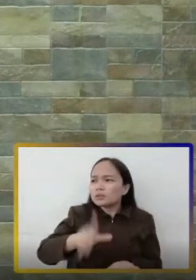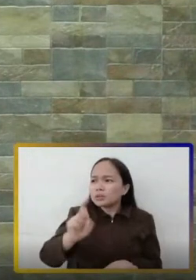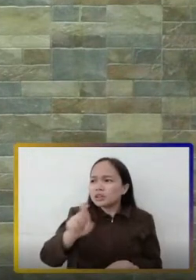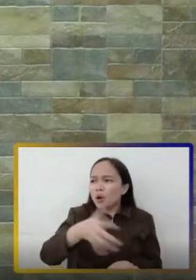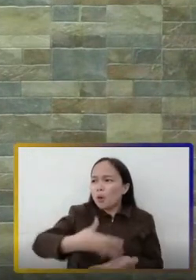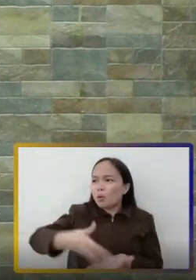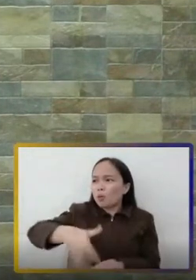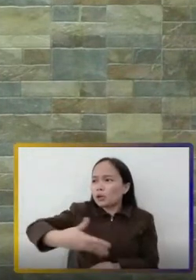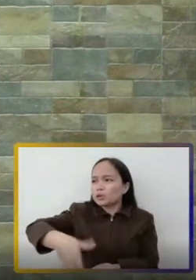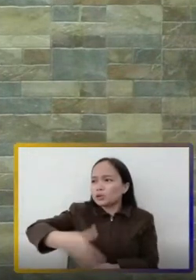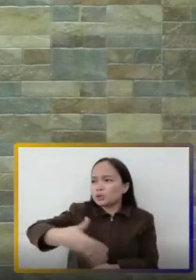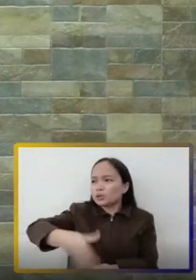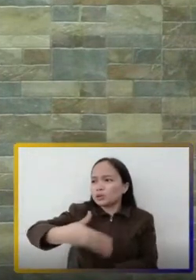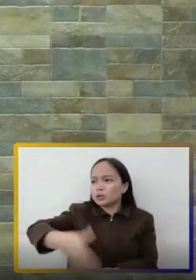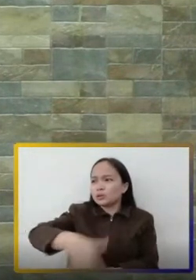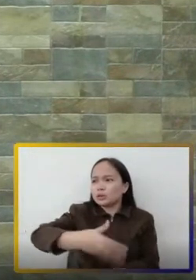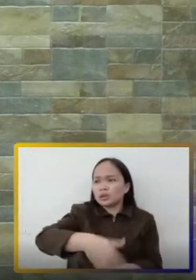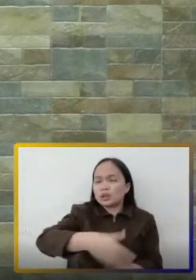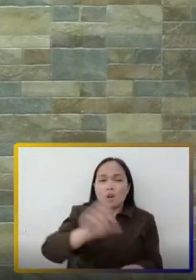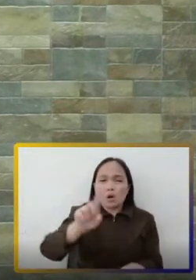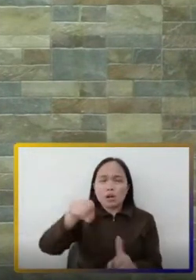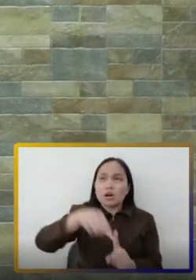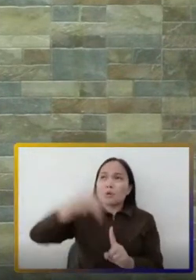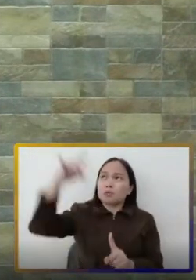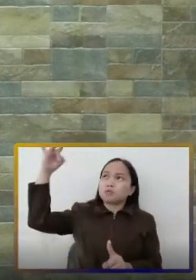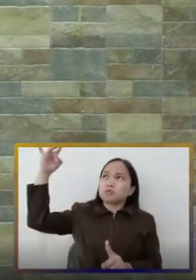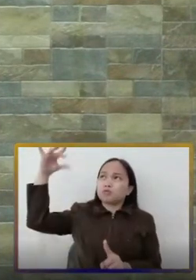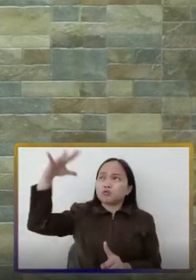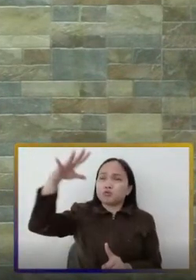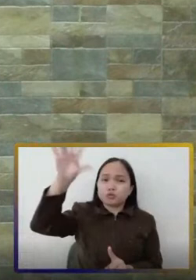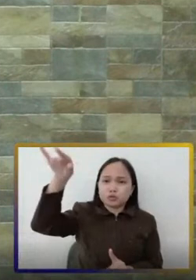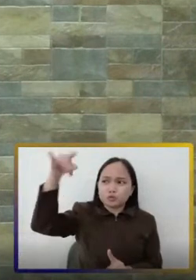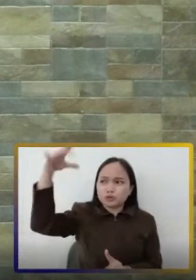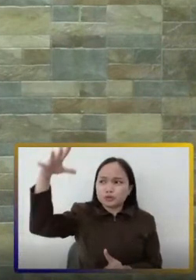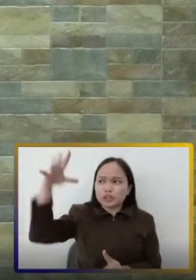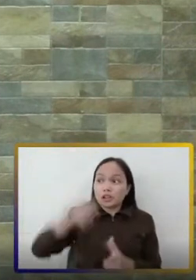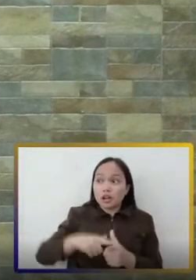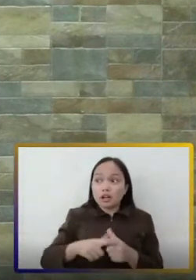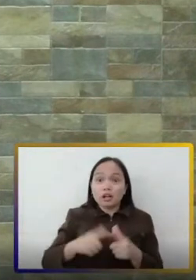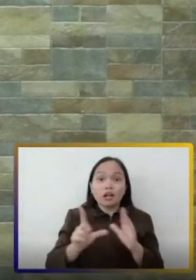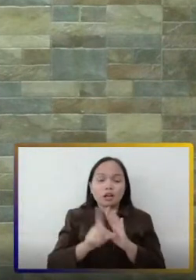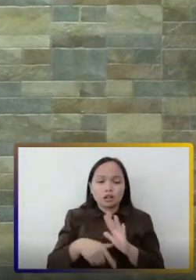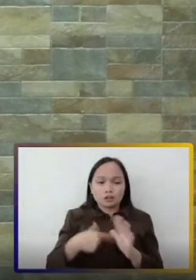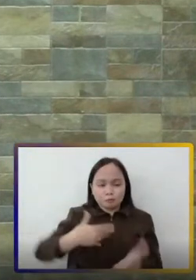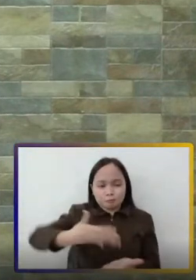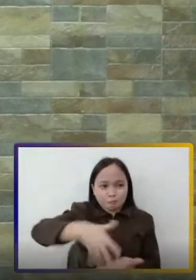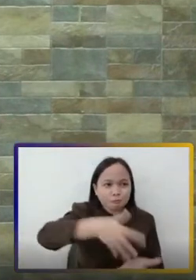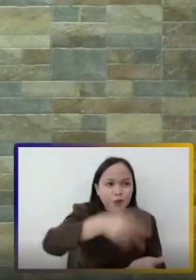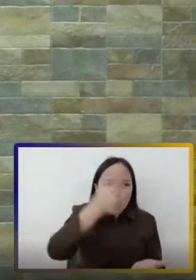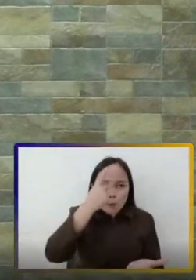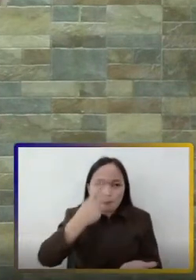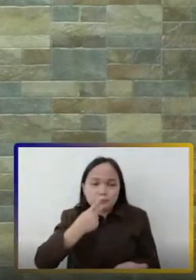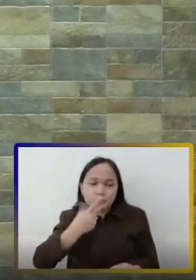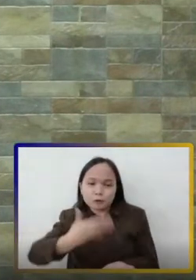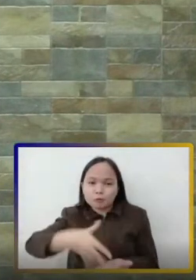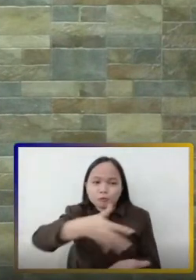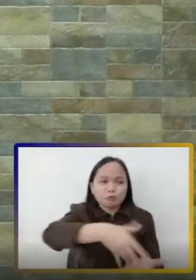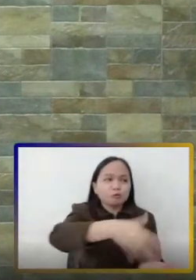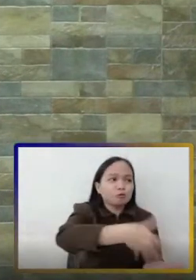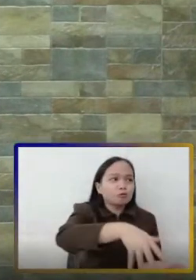Makita nyo yan, mga kapatid, naghihintay lang yan ng sikat ng araw ng konting liwanag, magwawalis na yung mga magulang natin sa paligid ng